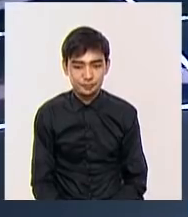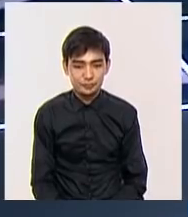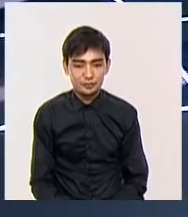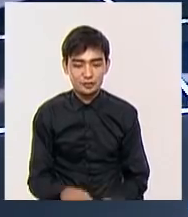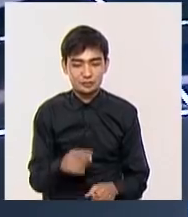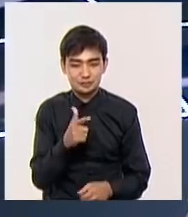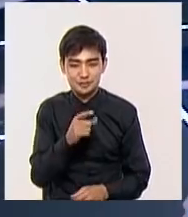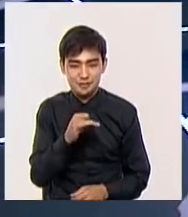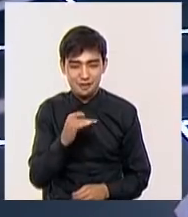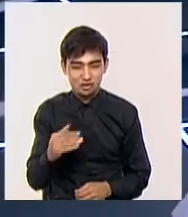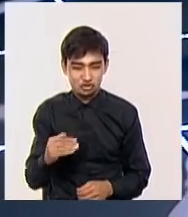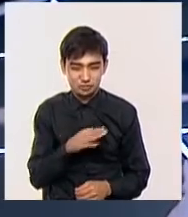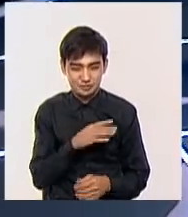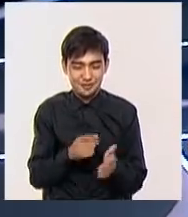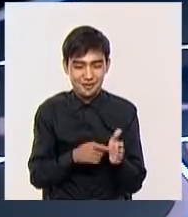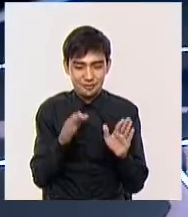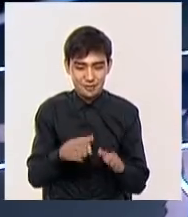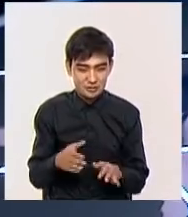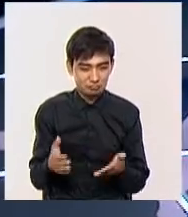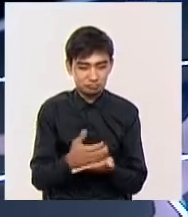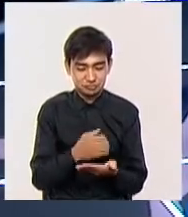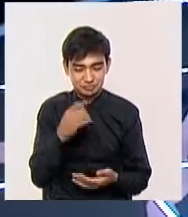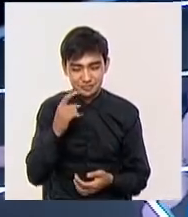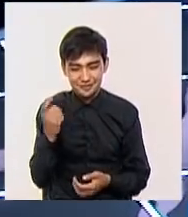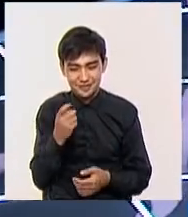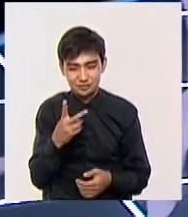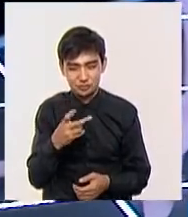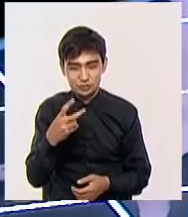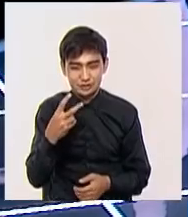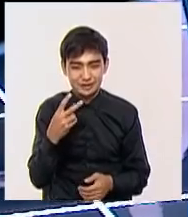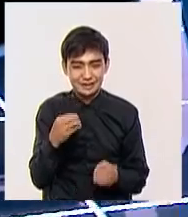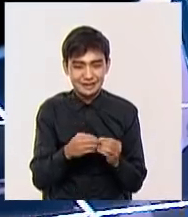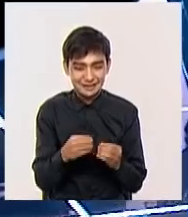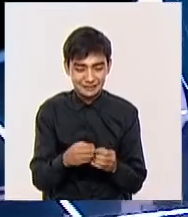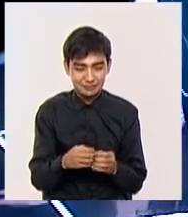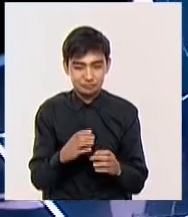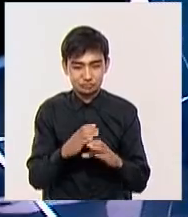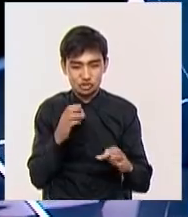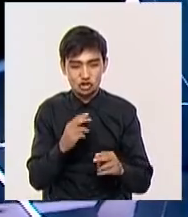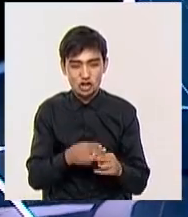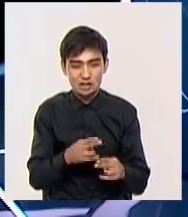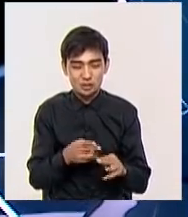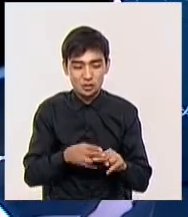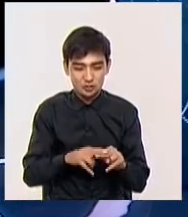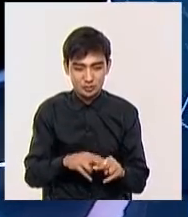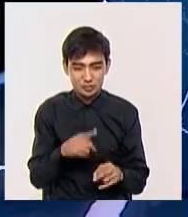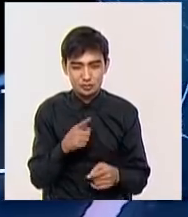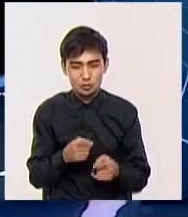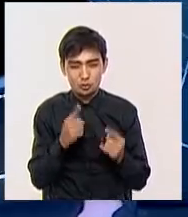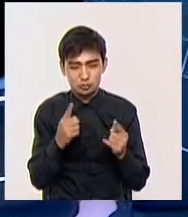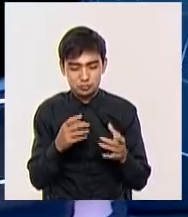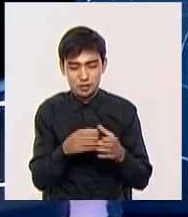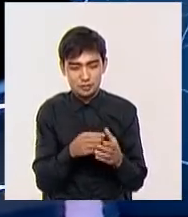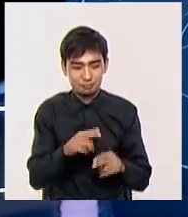Битва за гаражи развернулась в Караганды. Владельцы 210 железных боксов объединились против крупной строительной компании,